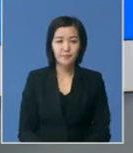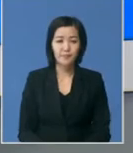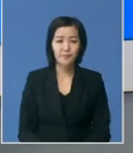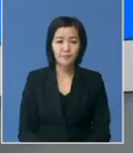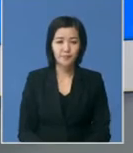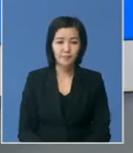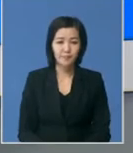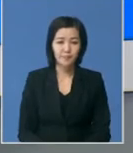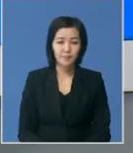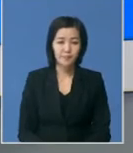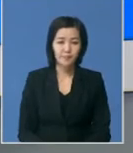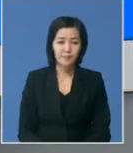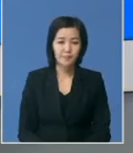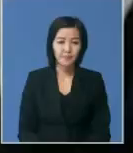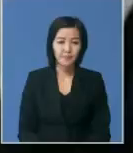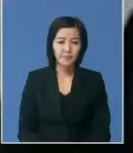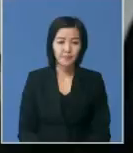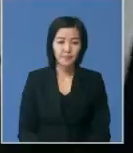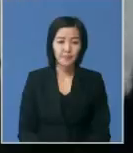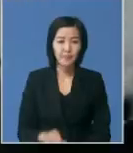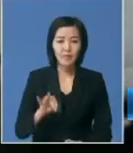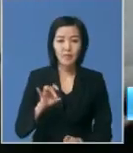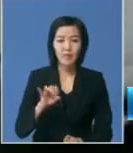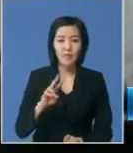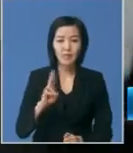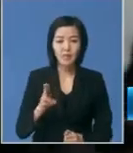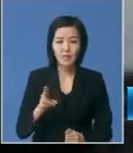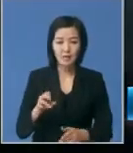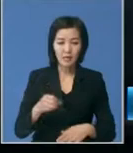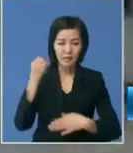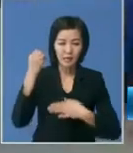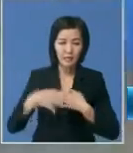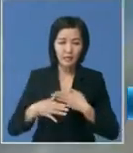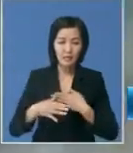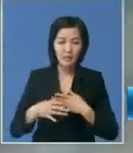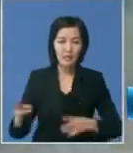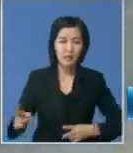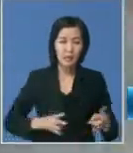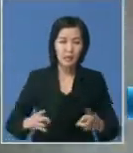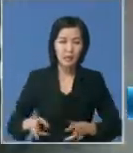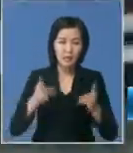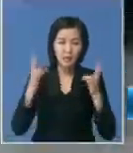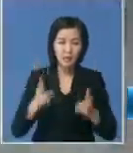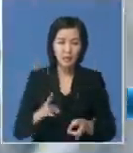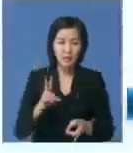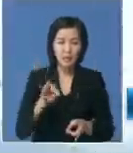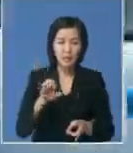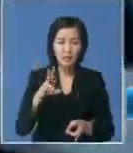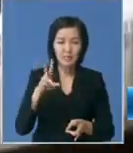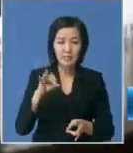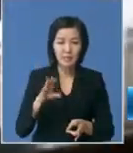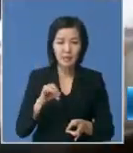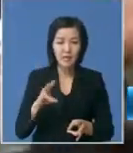жаңалықтары келесі топтамада. Ирак астанасы Бағдаттың оңтүстік шығысында болған террорлық оқиғаны ислам ланкестік тобы өз мойындарына